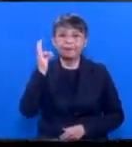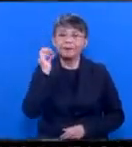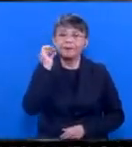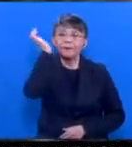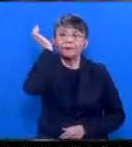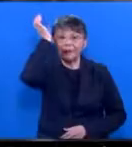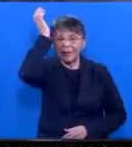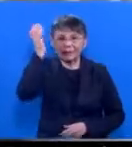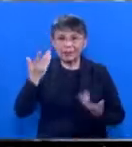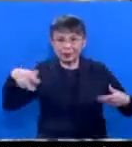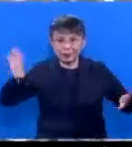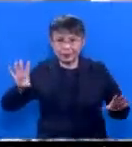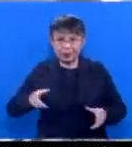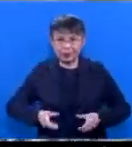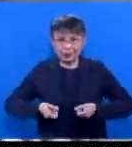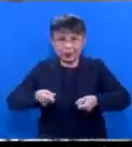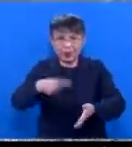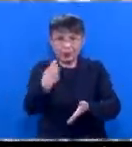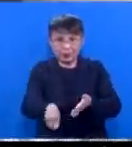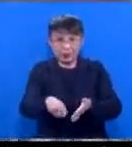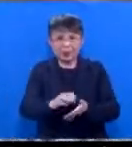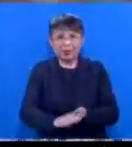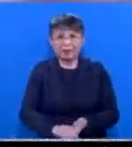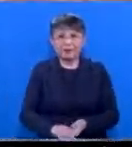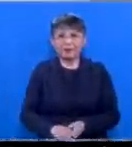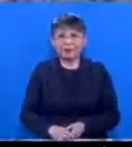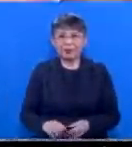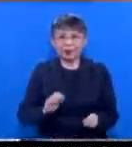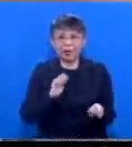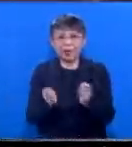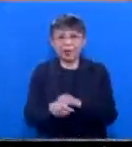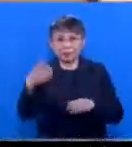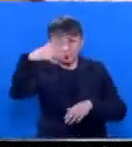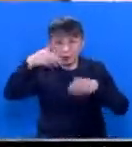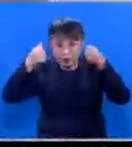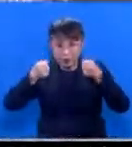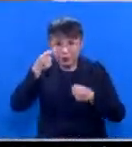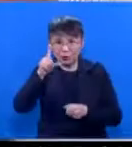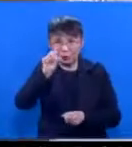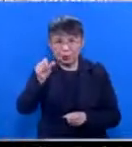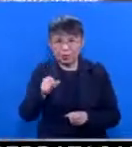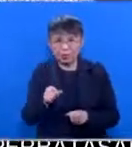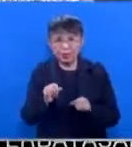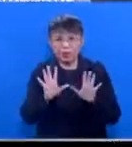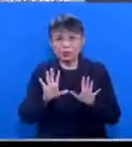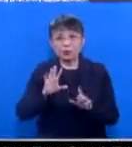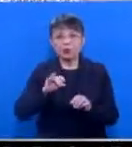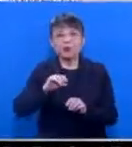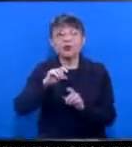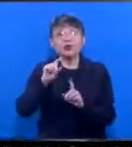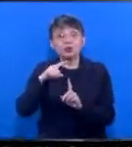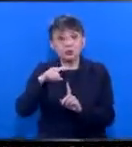Kedatangannya untuk menyerahkan uang denda subsidiar atau pengganti kurungan penjara selama 1 bulan sebesar 10 juta